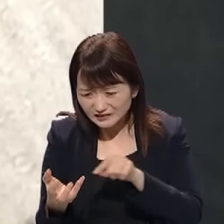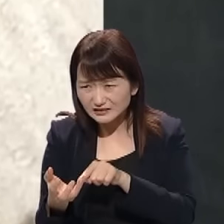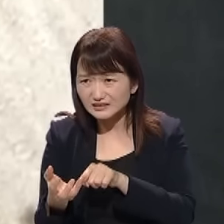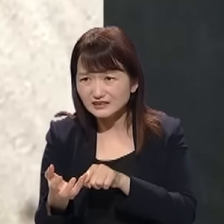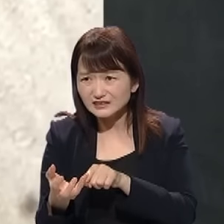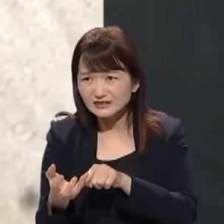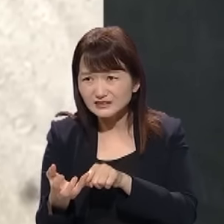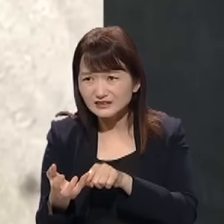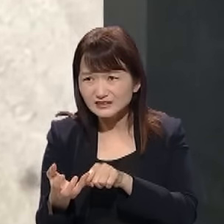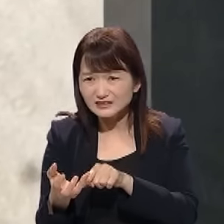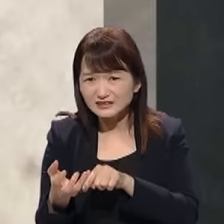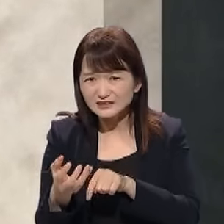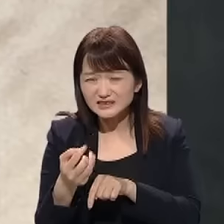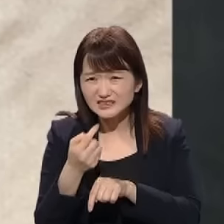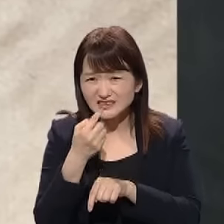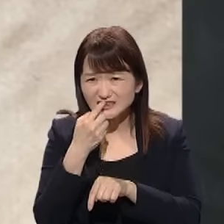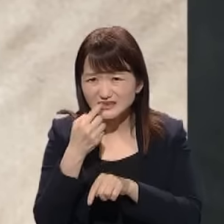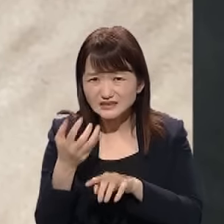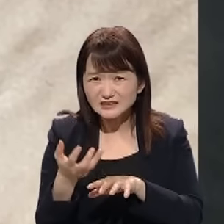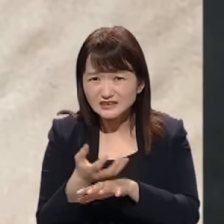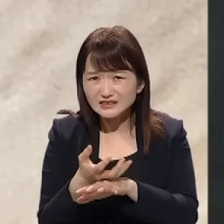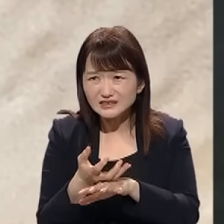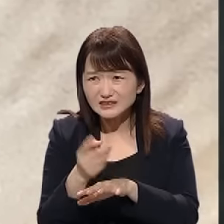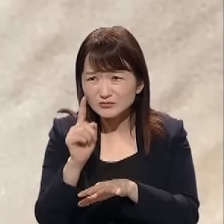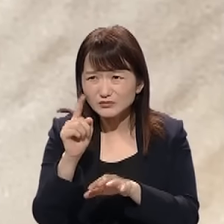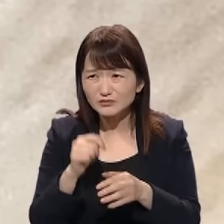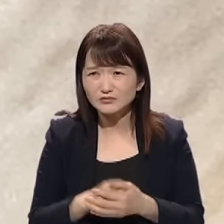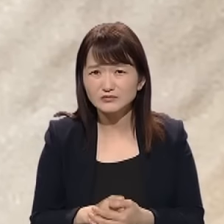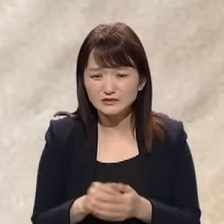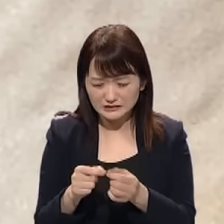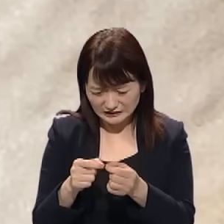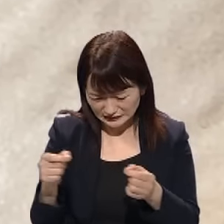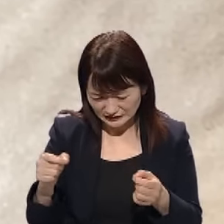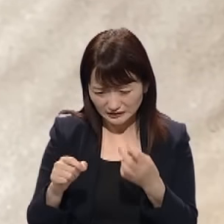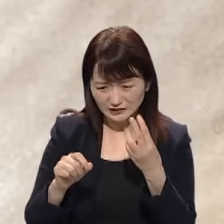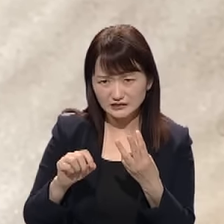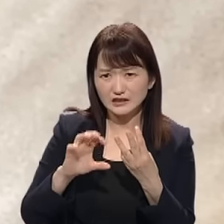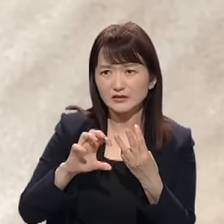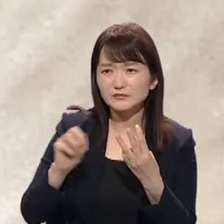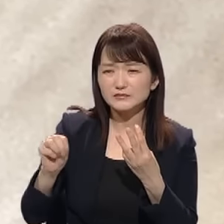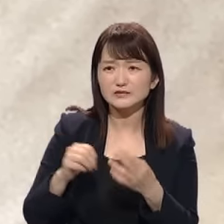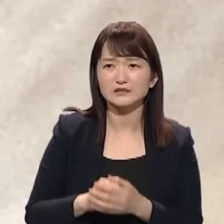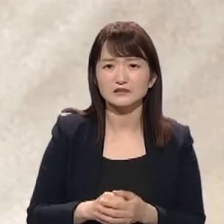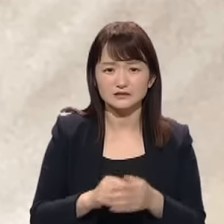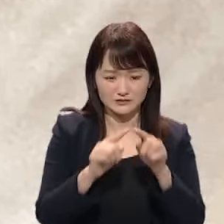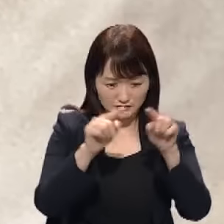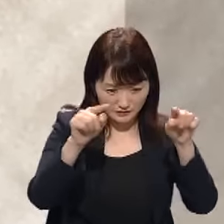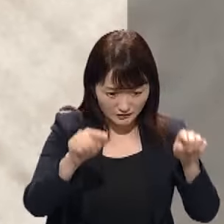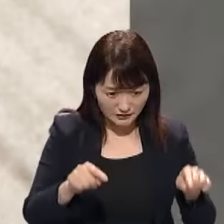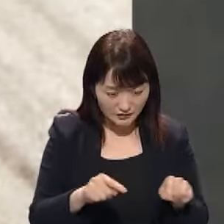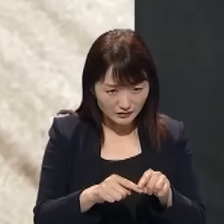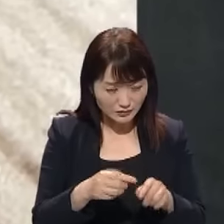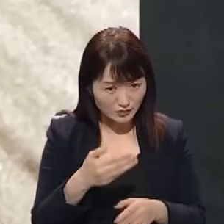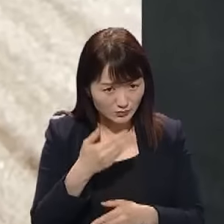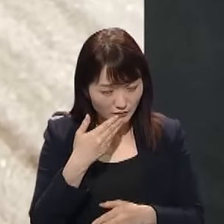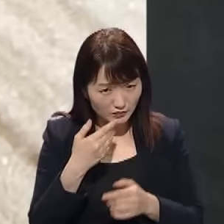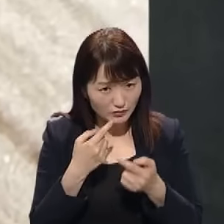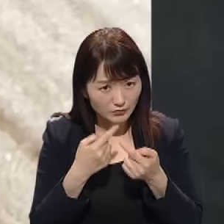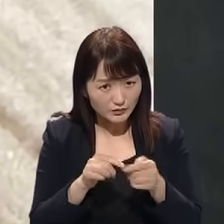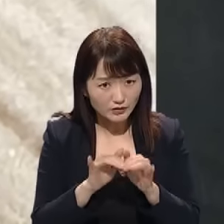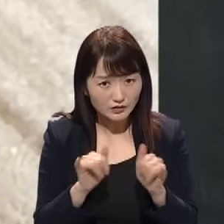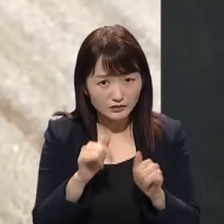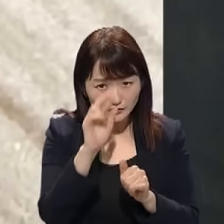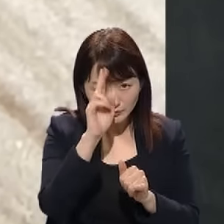김에 콕 박힌 저 하얀 털의 정체, 그것도 무려 3cm. 자, 조미김 감별사 우리 박 변호사님, 저거 도대체